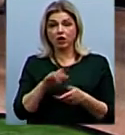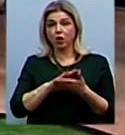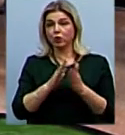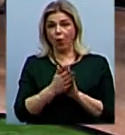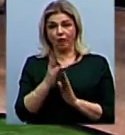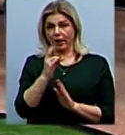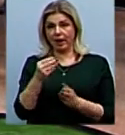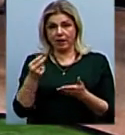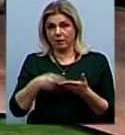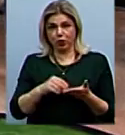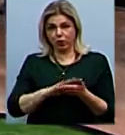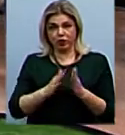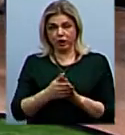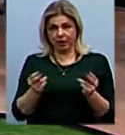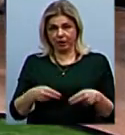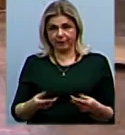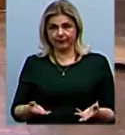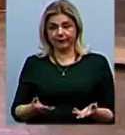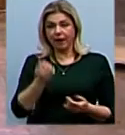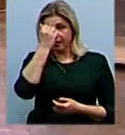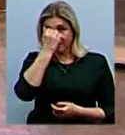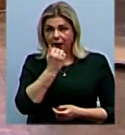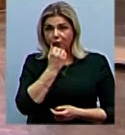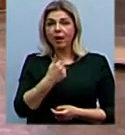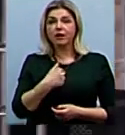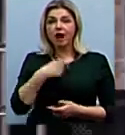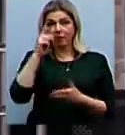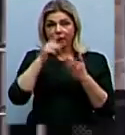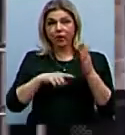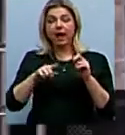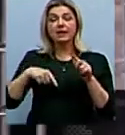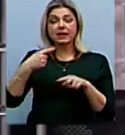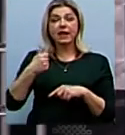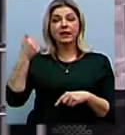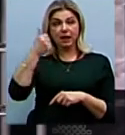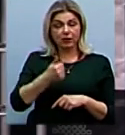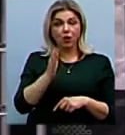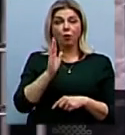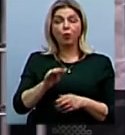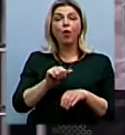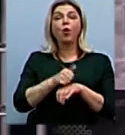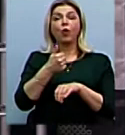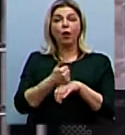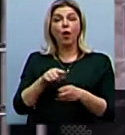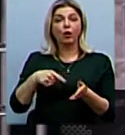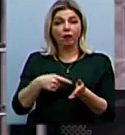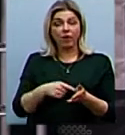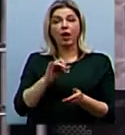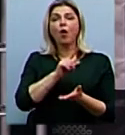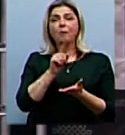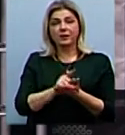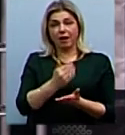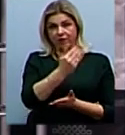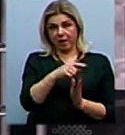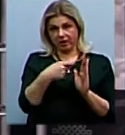не заключили. Дякую. Я сподіваюся, що наступного тижня в цій студії буде міський голова, і обов'язково ваше питання теж ми